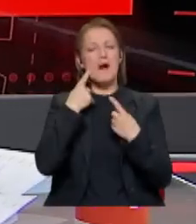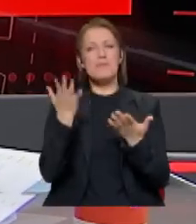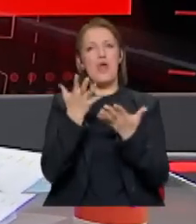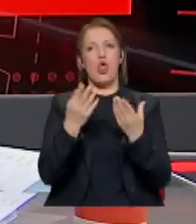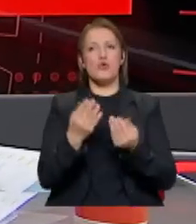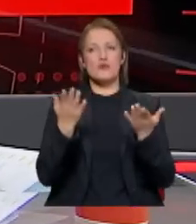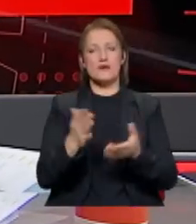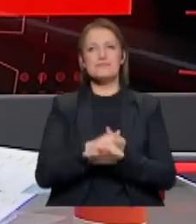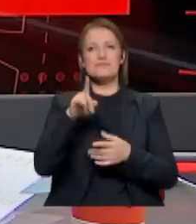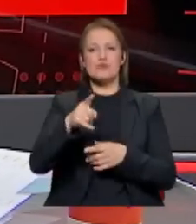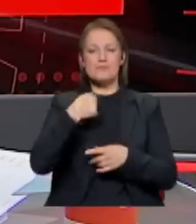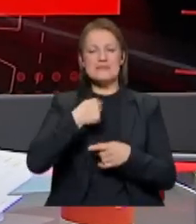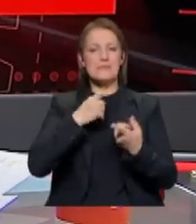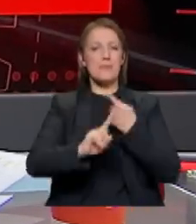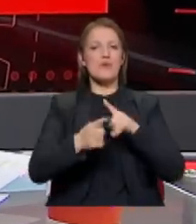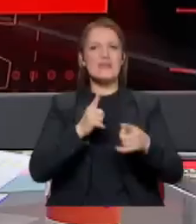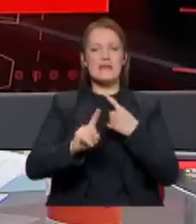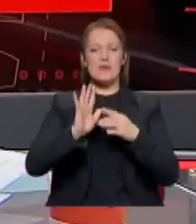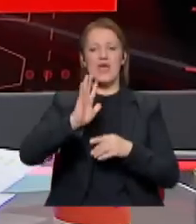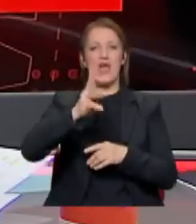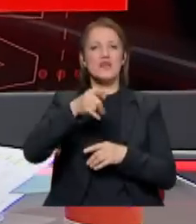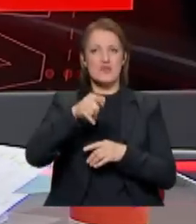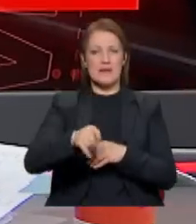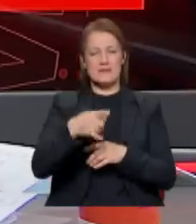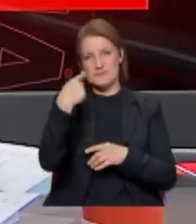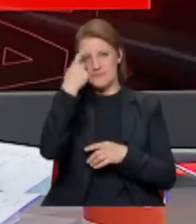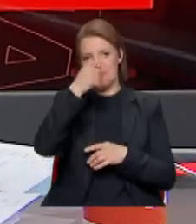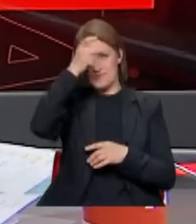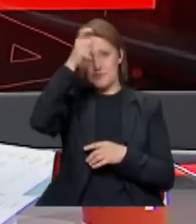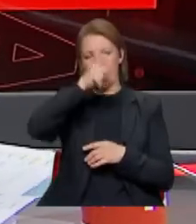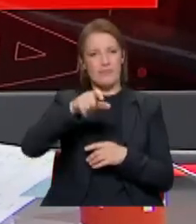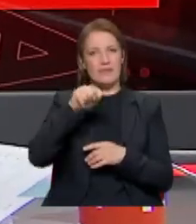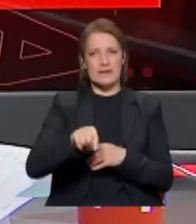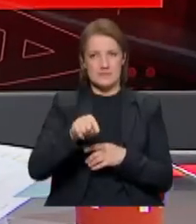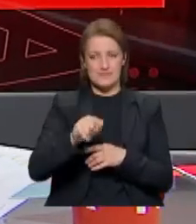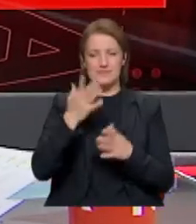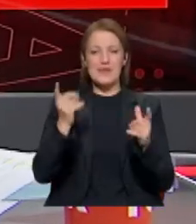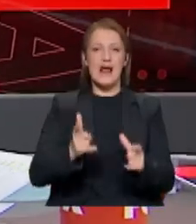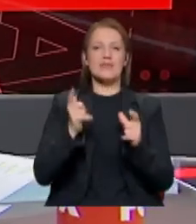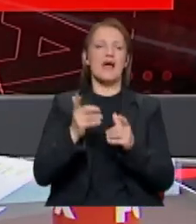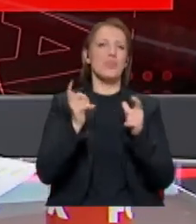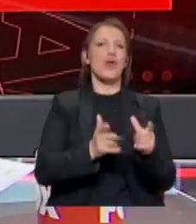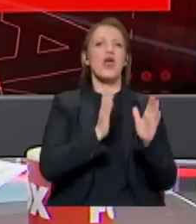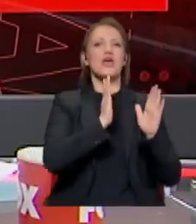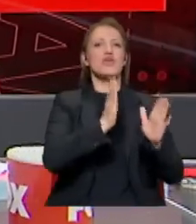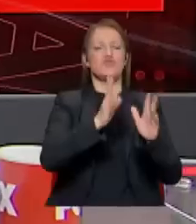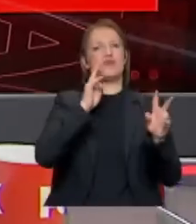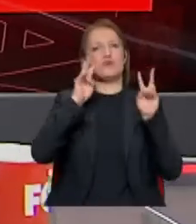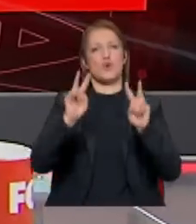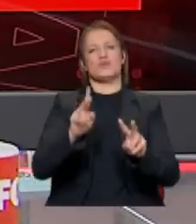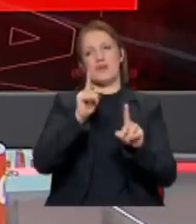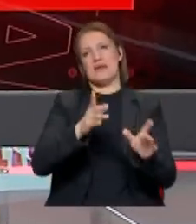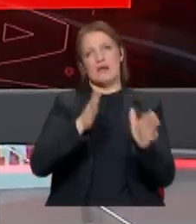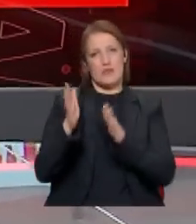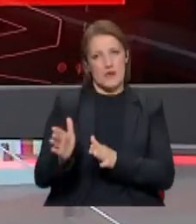ne olacak bu bizim politikalarımızın geleceğini Dolayısıyla Türkiye'nin nereden nereye gideceğini gösterecek bir